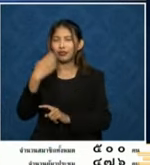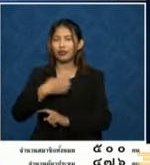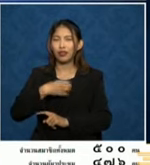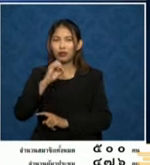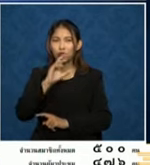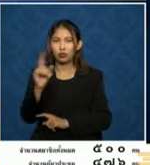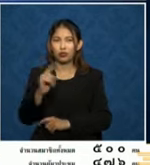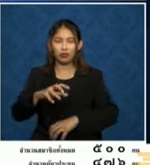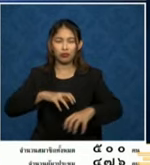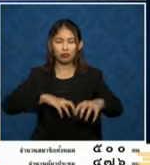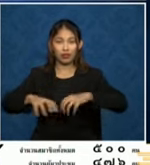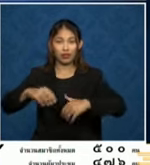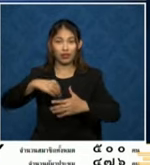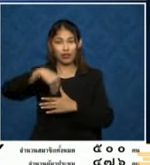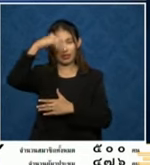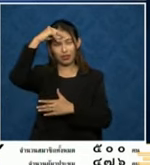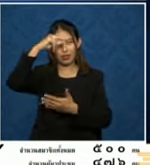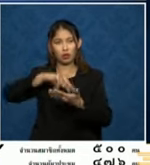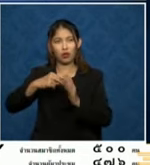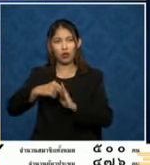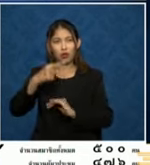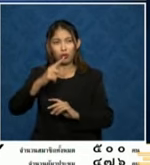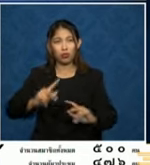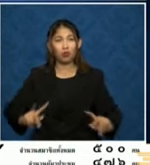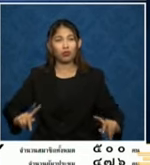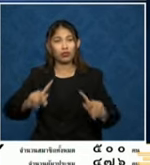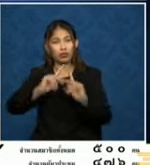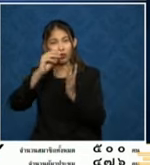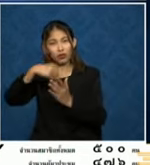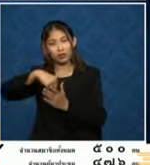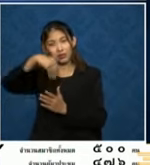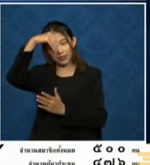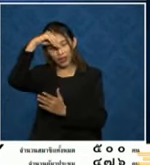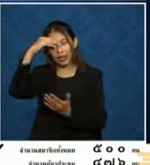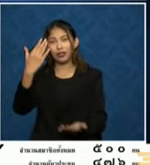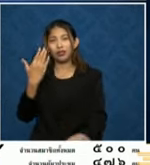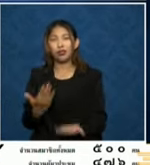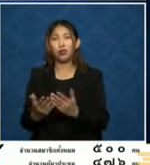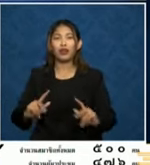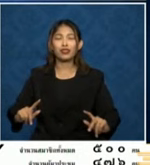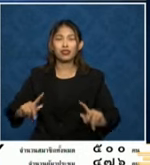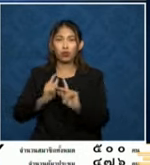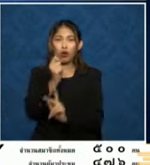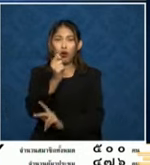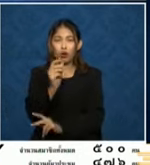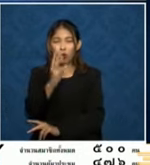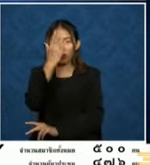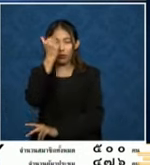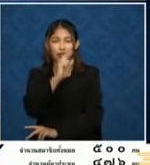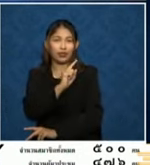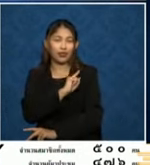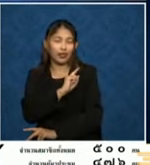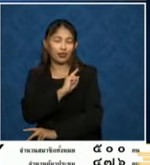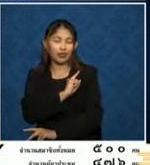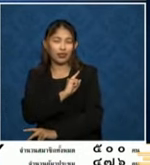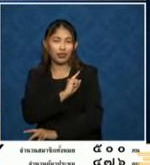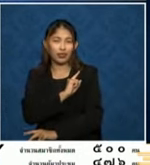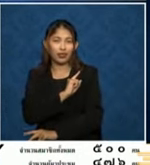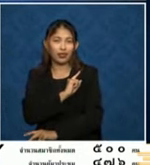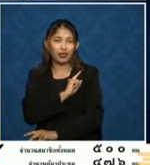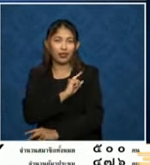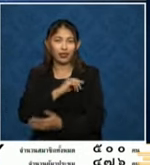จัดการศึกษาแบบนี้เนี่ยควรจะเป็นกระทรวงศึกษาหรือกระทรวงอวนะครับที่มีหน้าที่เกี่ยวข้องโดยตรงนะครับแล้